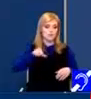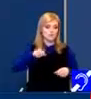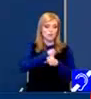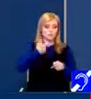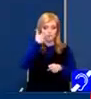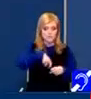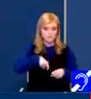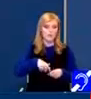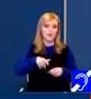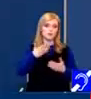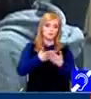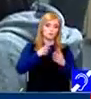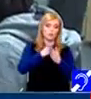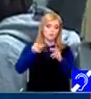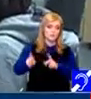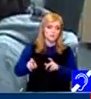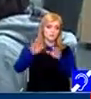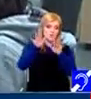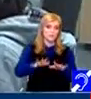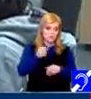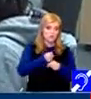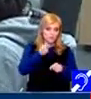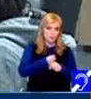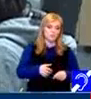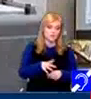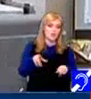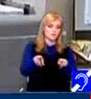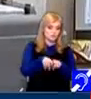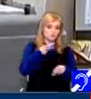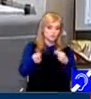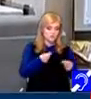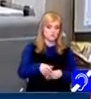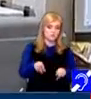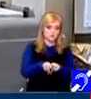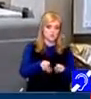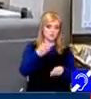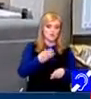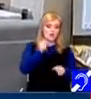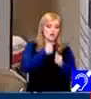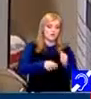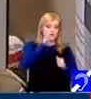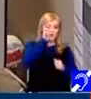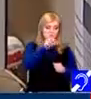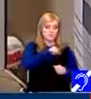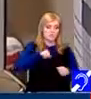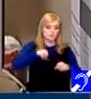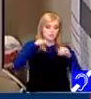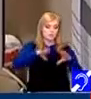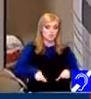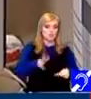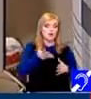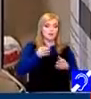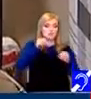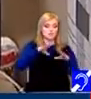dacă vreți, soarta profesională în propriile mâini. Fiecare stat va decide cum va rezolva aceste cazuri. Propunerea